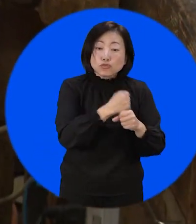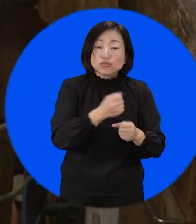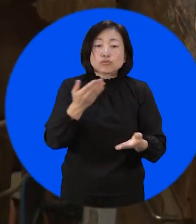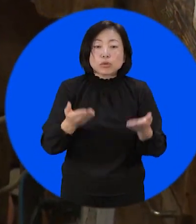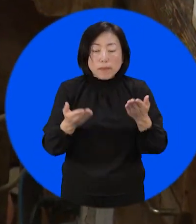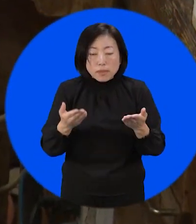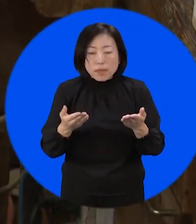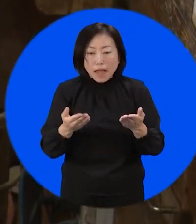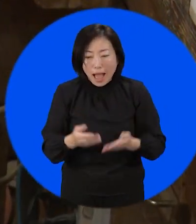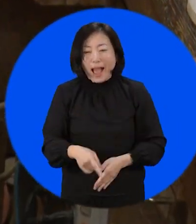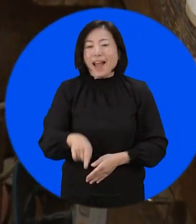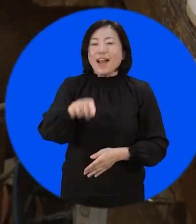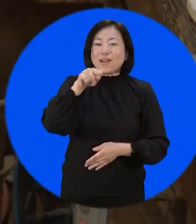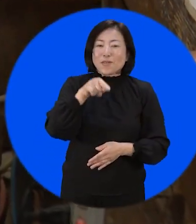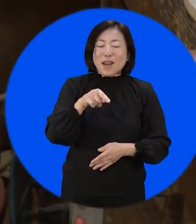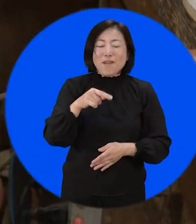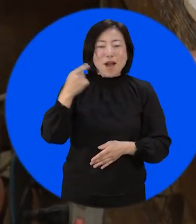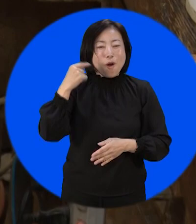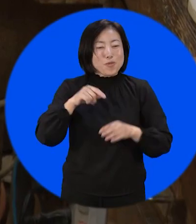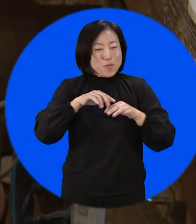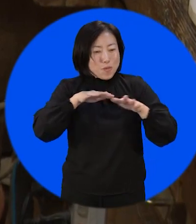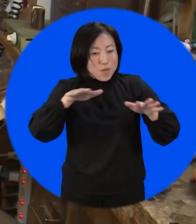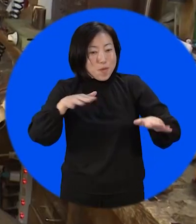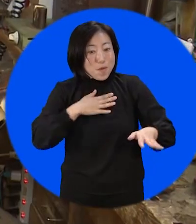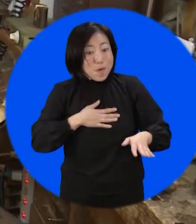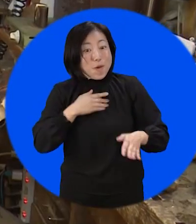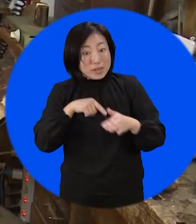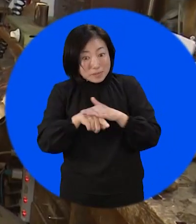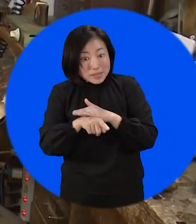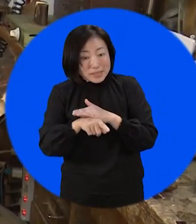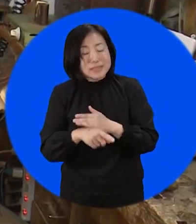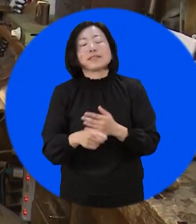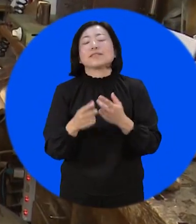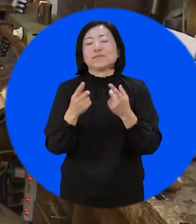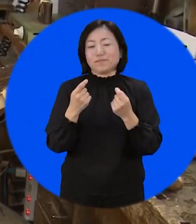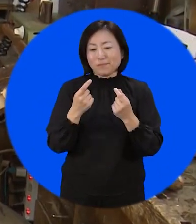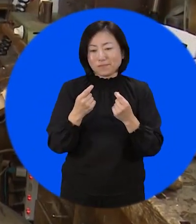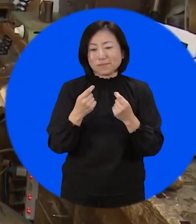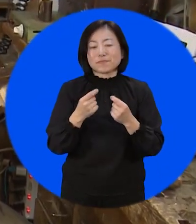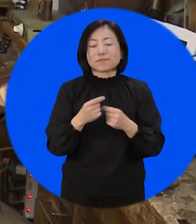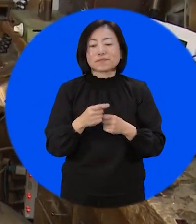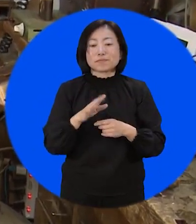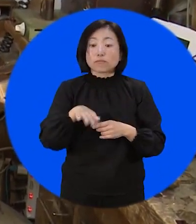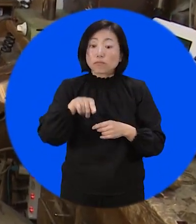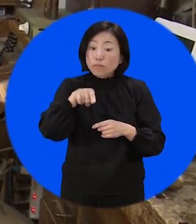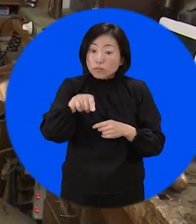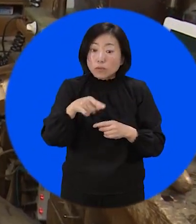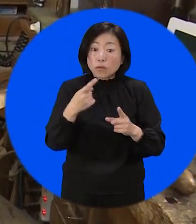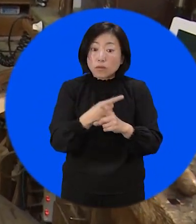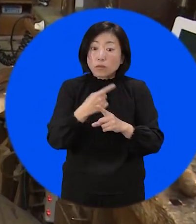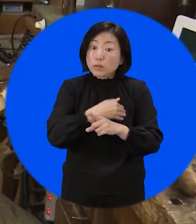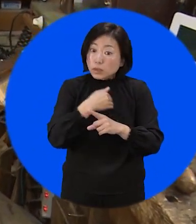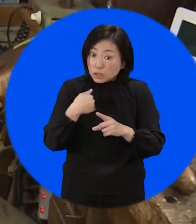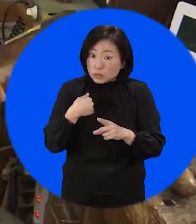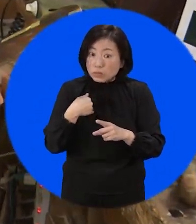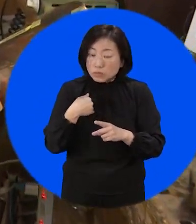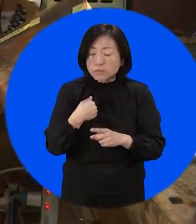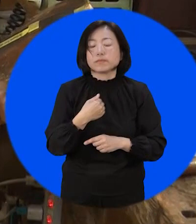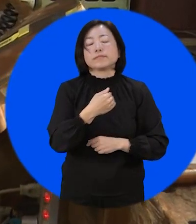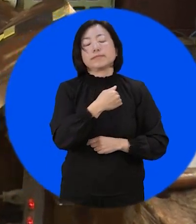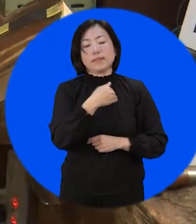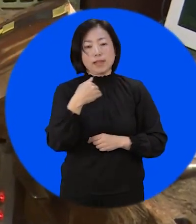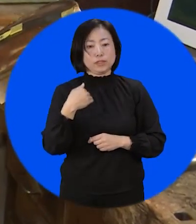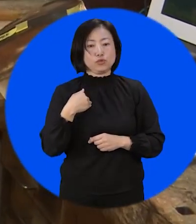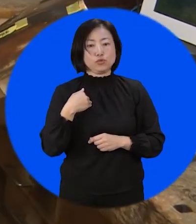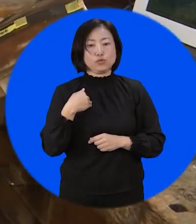も 響きがあるんですよね、乾燥した方がね。 はい、 これはじゃあ直せるってことですか。 直せます。ちゃんと直